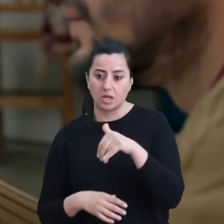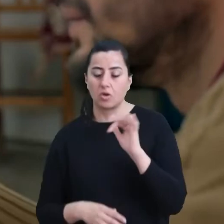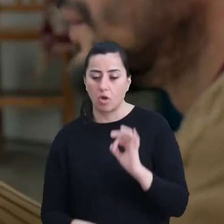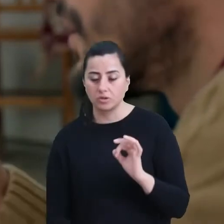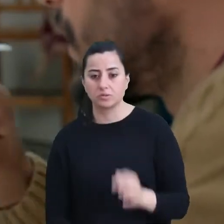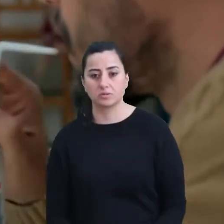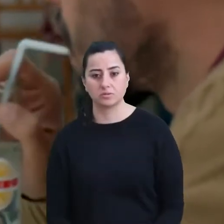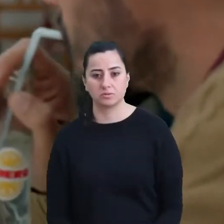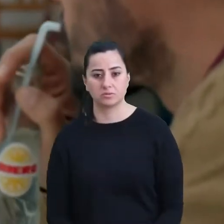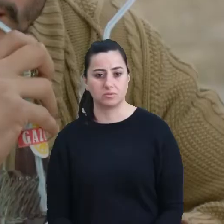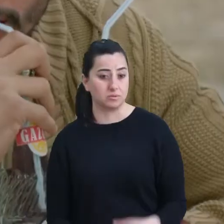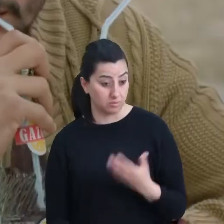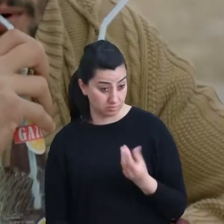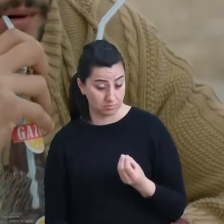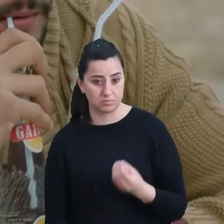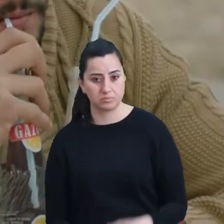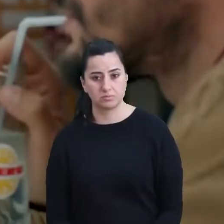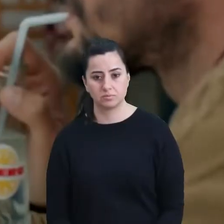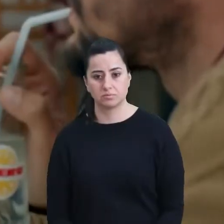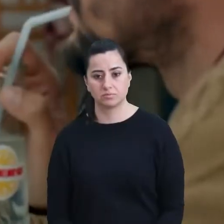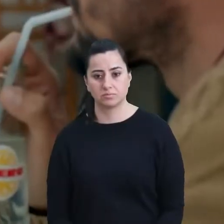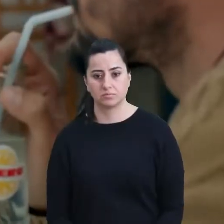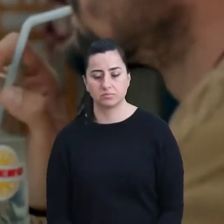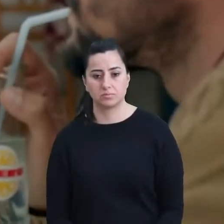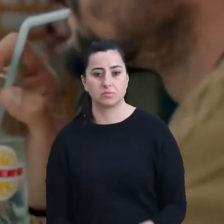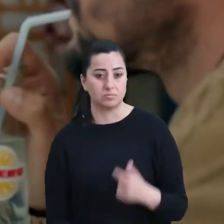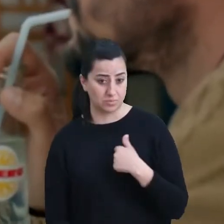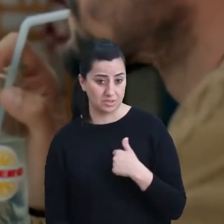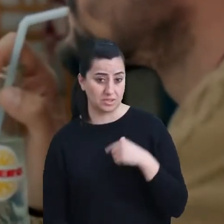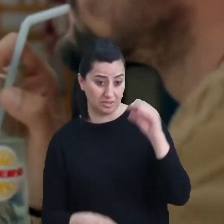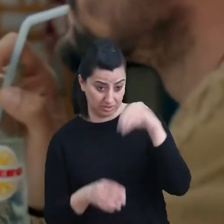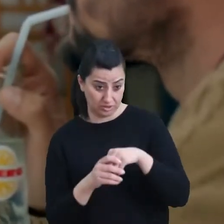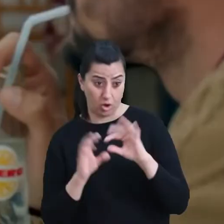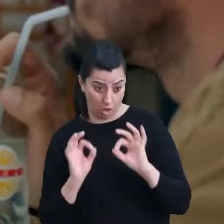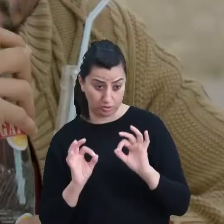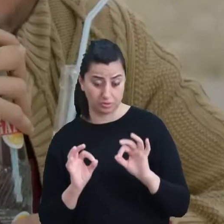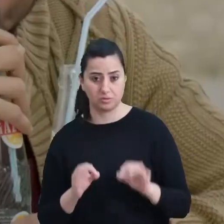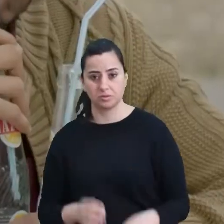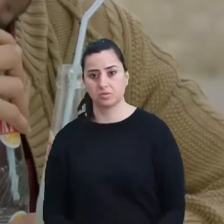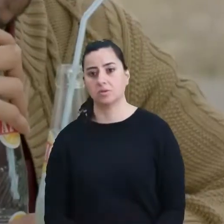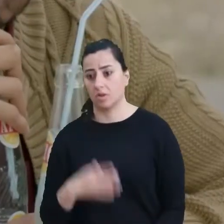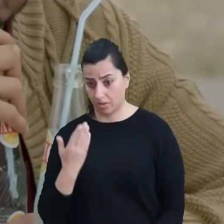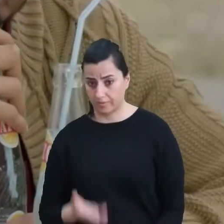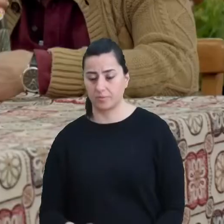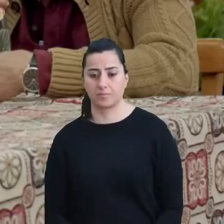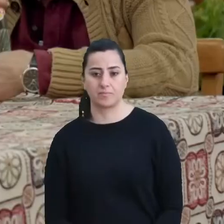zaten. Ha. Hı? Ha, beni de işin içine katacaktınız yani. Hı?